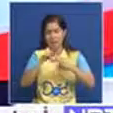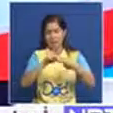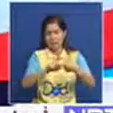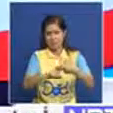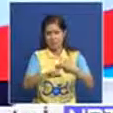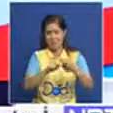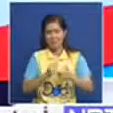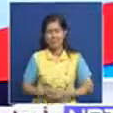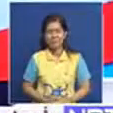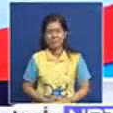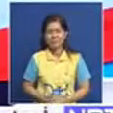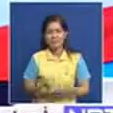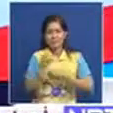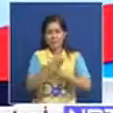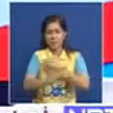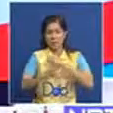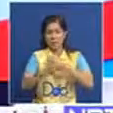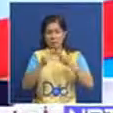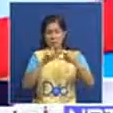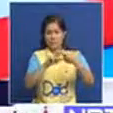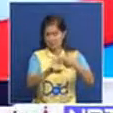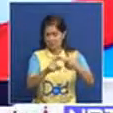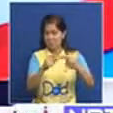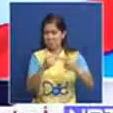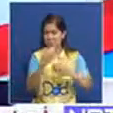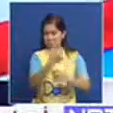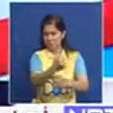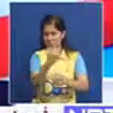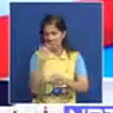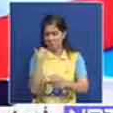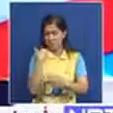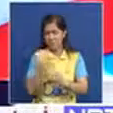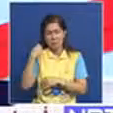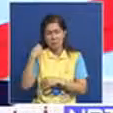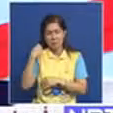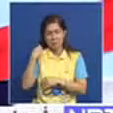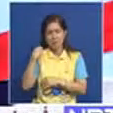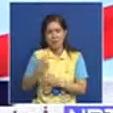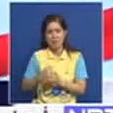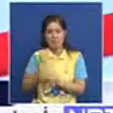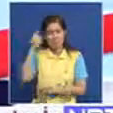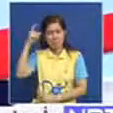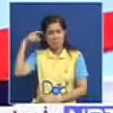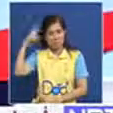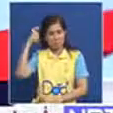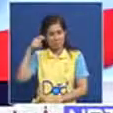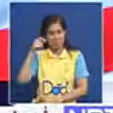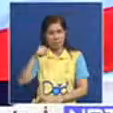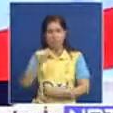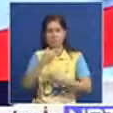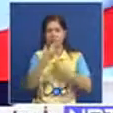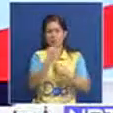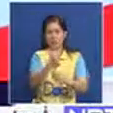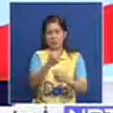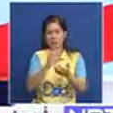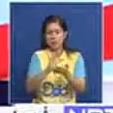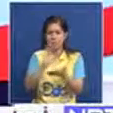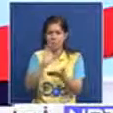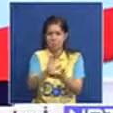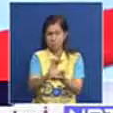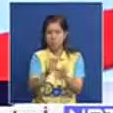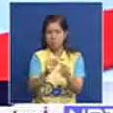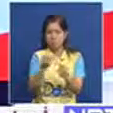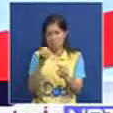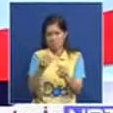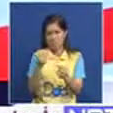กับนอกจากรัสเซียที่เป็นตลาดที่น่าสนใจแล้วตลาดบ้านใกล้เดือนเคียงอย่างเพื่อนบ้านเราเป็นอีกหนึ่งประเทศที่นักลงทุนนั้นสนใจนักลงทุนไทยก็ลงทุนเยอะเ